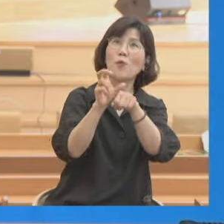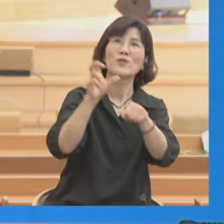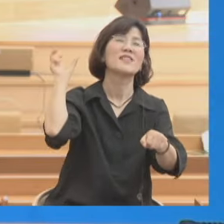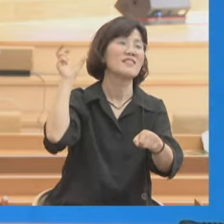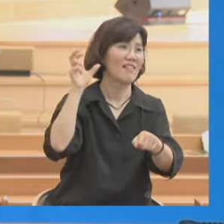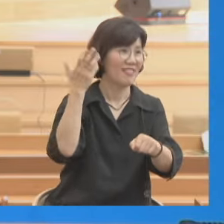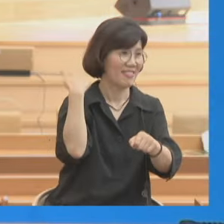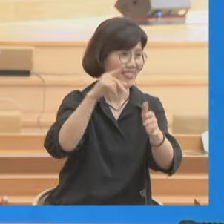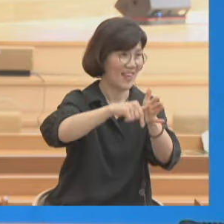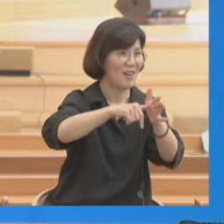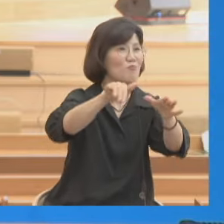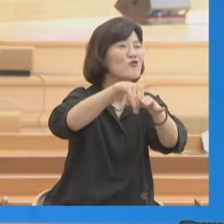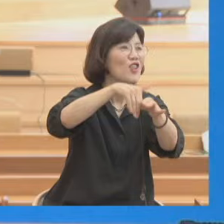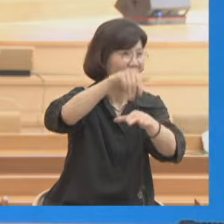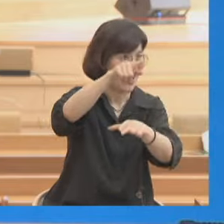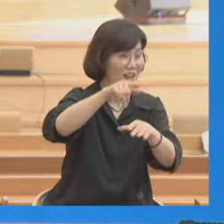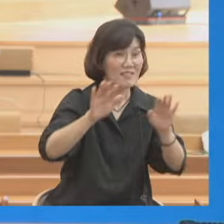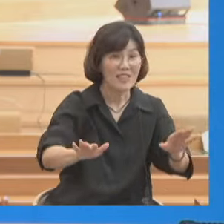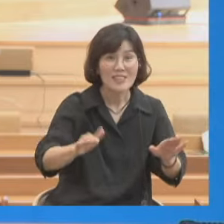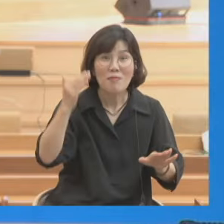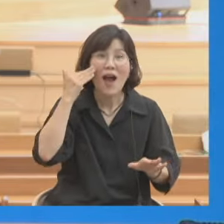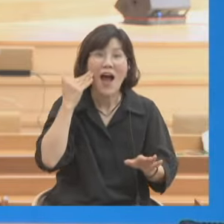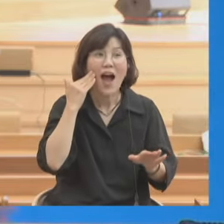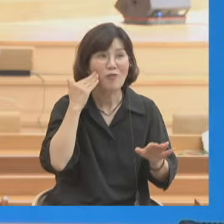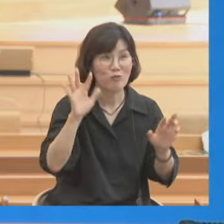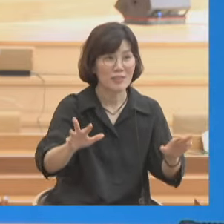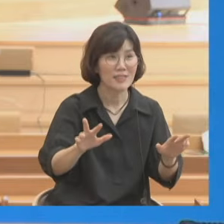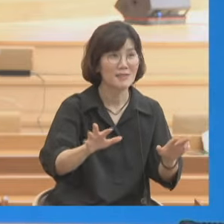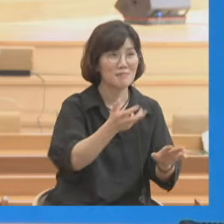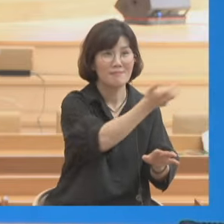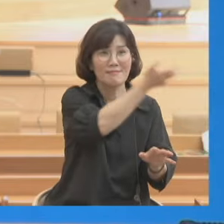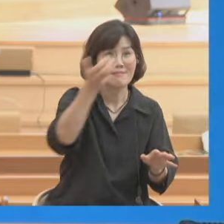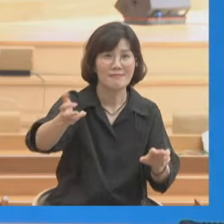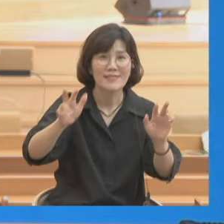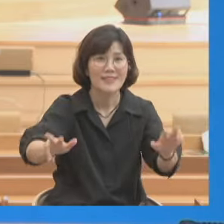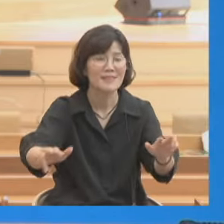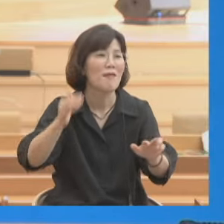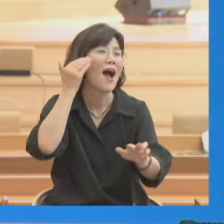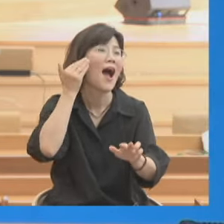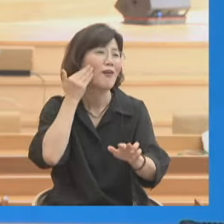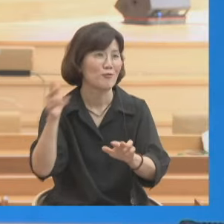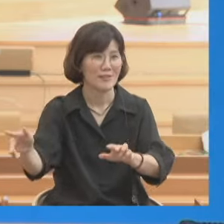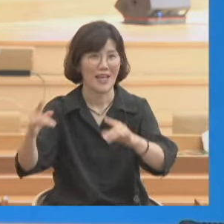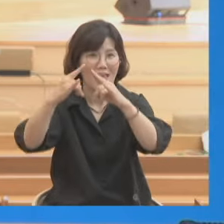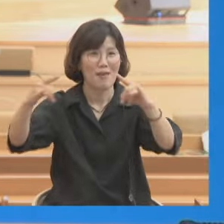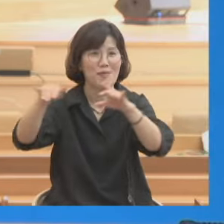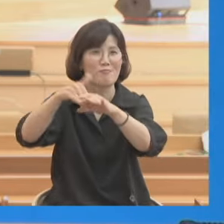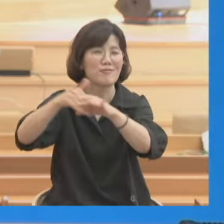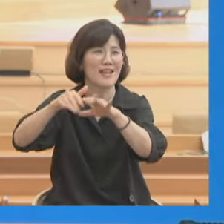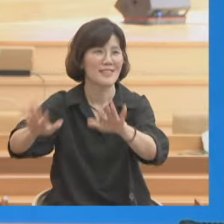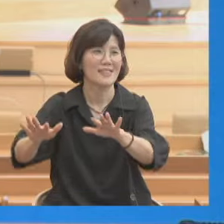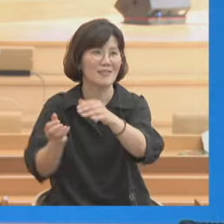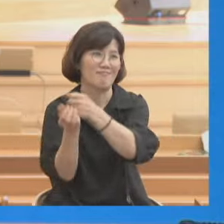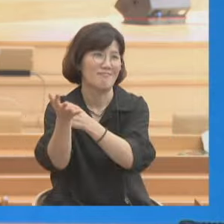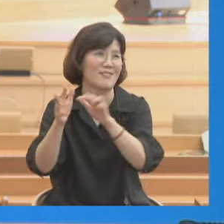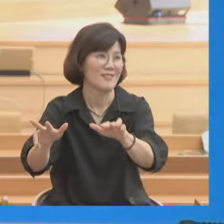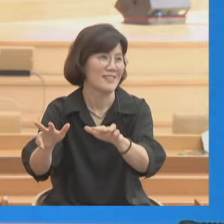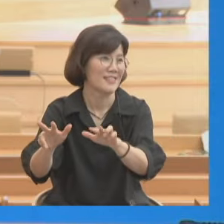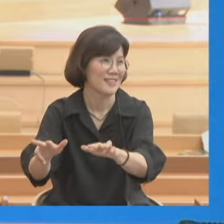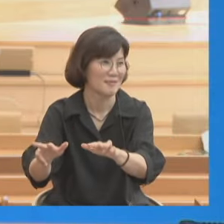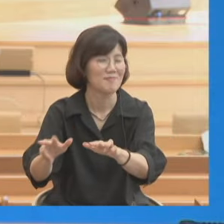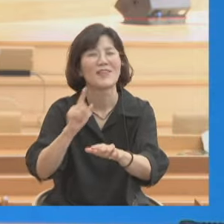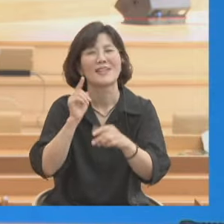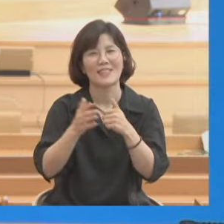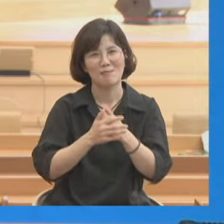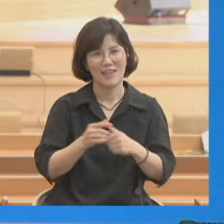그 문화가 이제 지금 대한민국에 상륙해서 있는 거죠. 이런 흐름에 따라서 이제 예를 들어서 큰맘 먹고 가장이